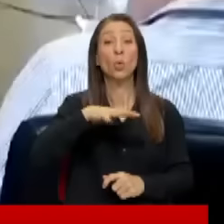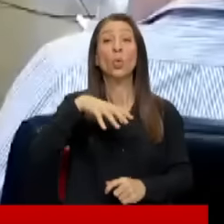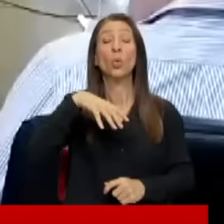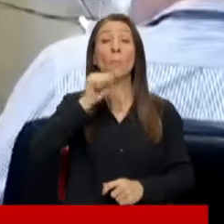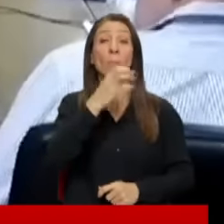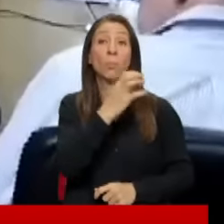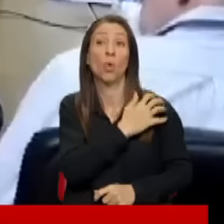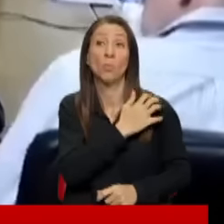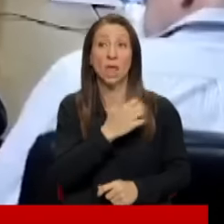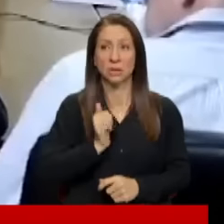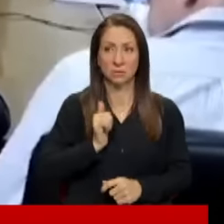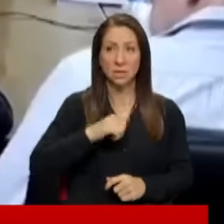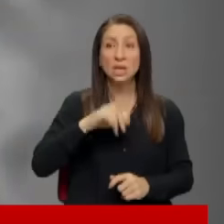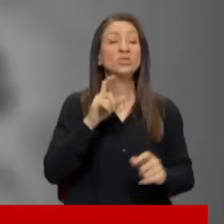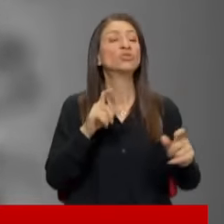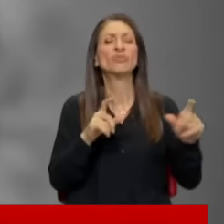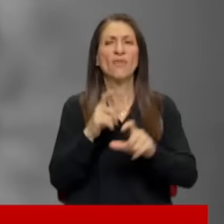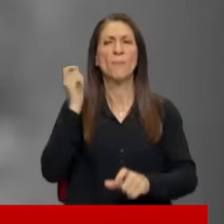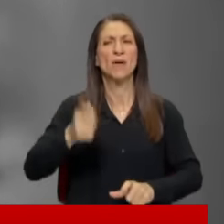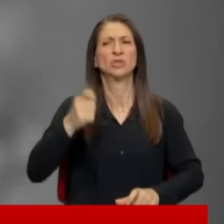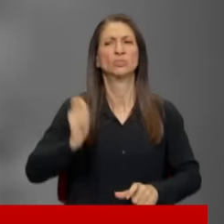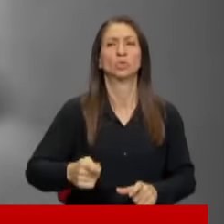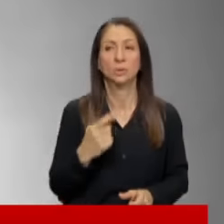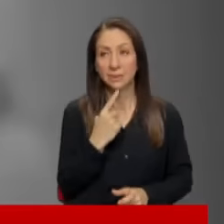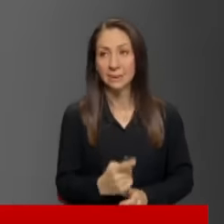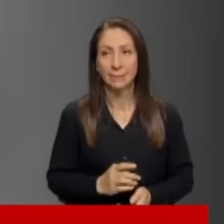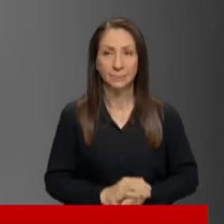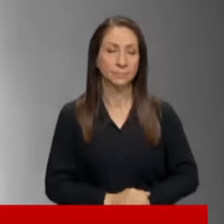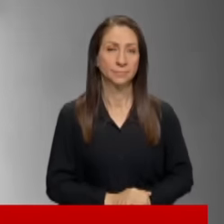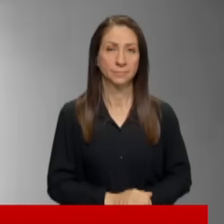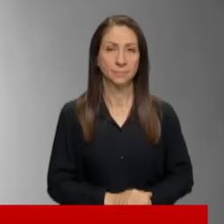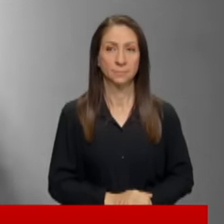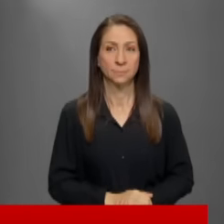bir kez daha saldırının yanıtsız kalmayacağını söyledi.